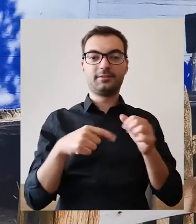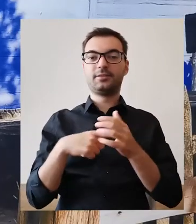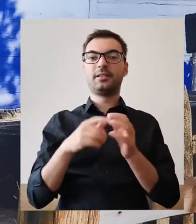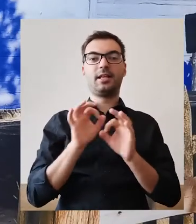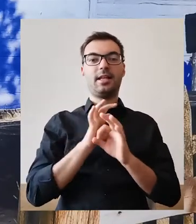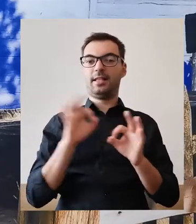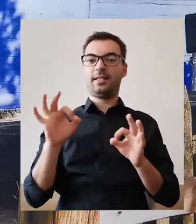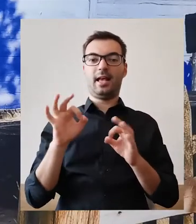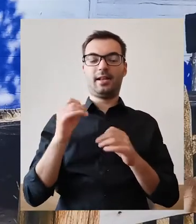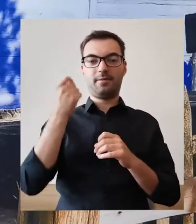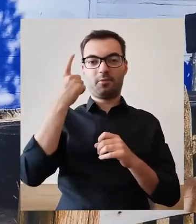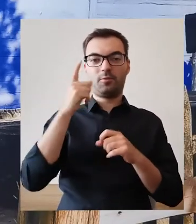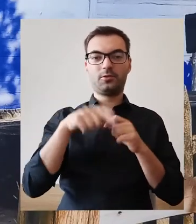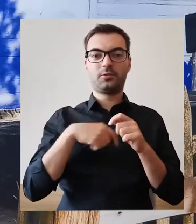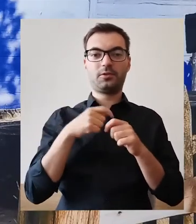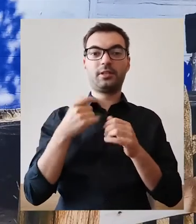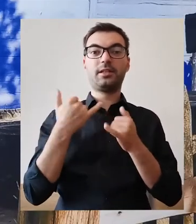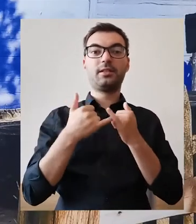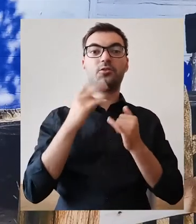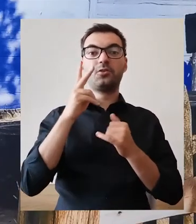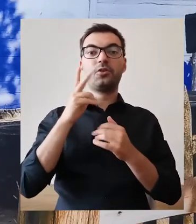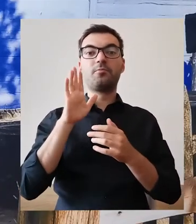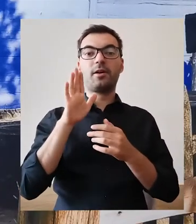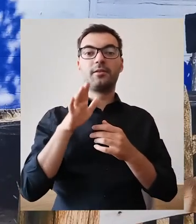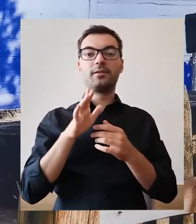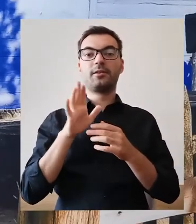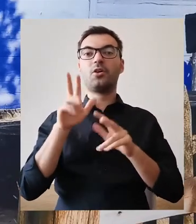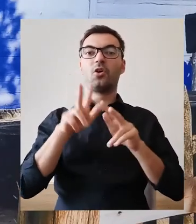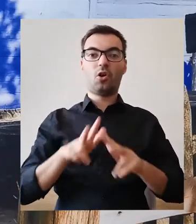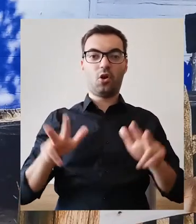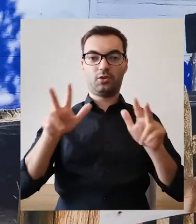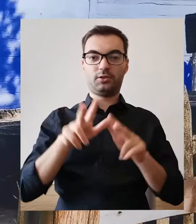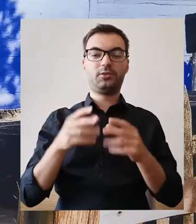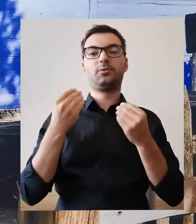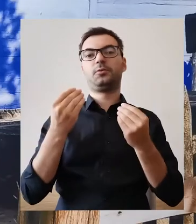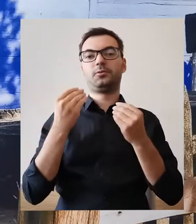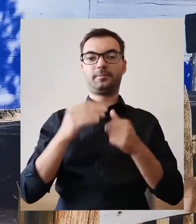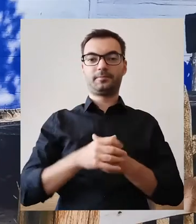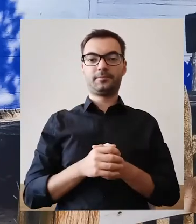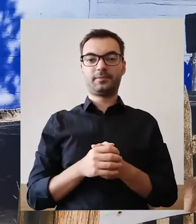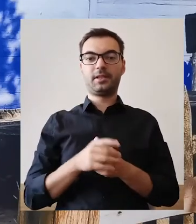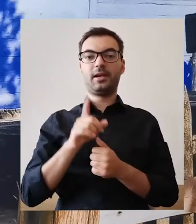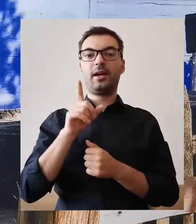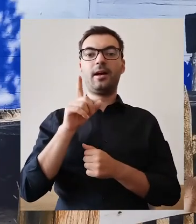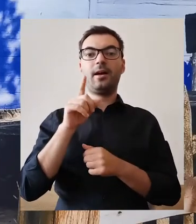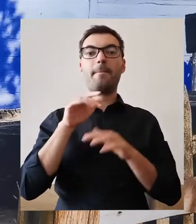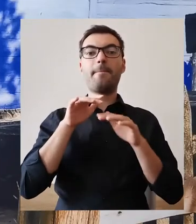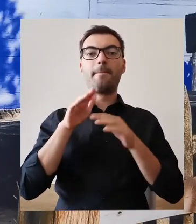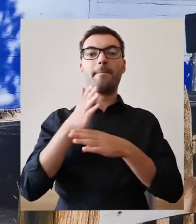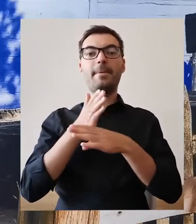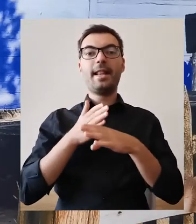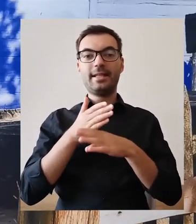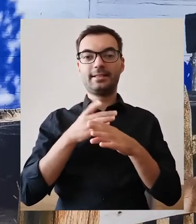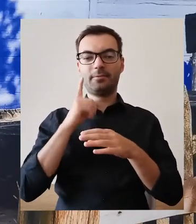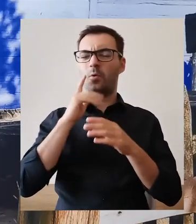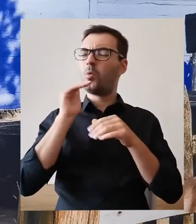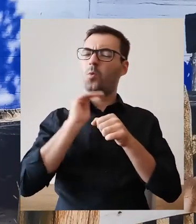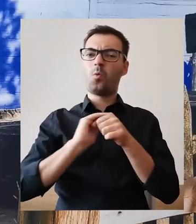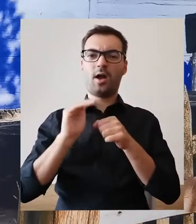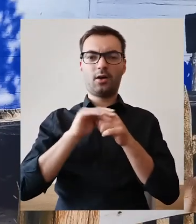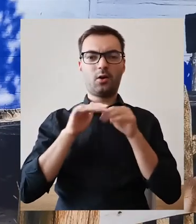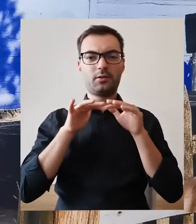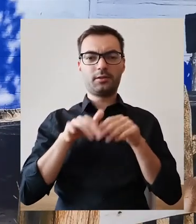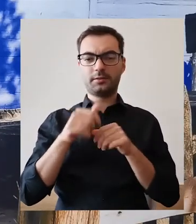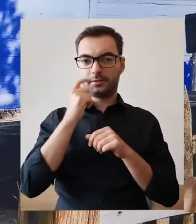jest to idealne rozwiązanie zwłaszcza jeżeli ktoś ma rodzinę bo piwnica jest rzeką naprawdę łagodną